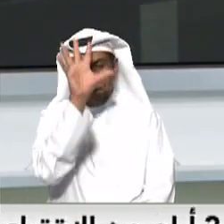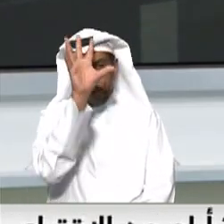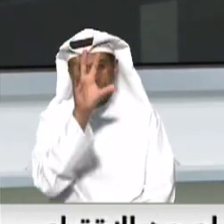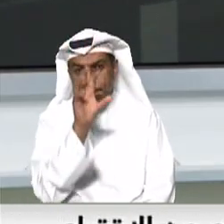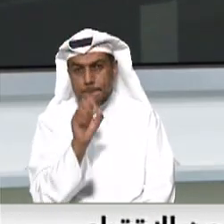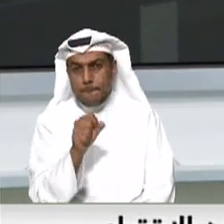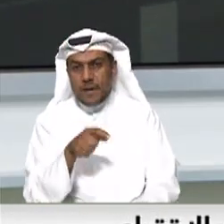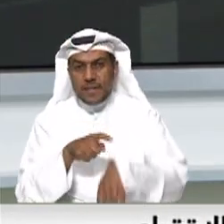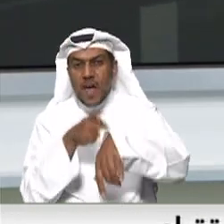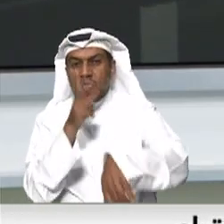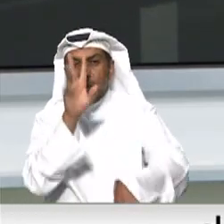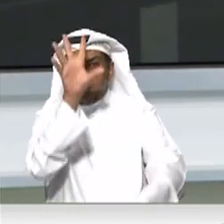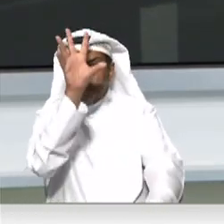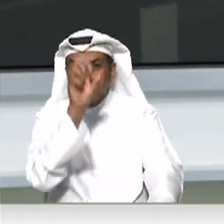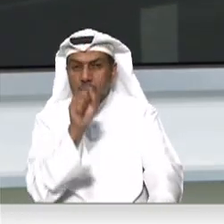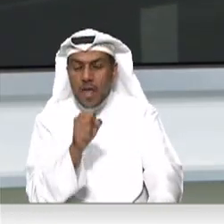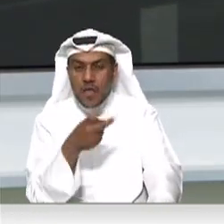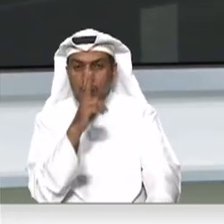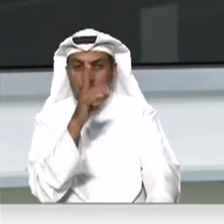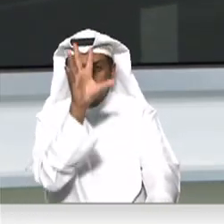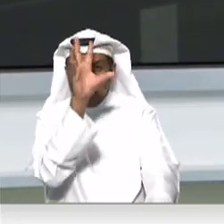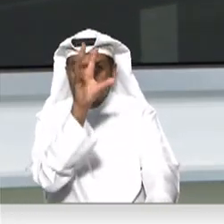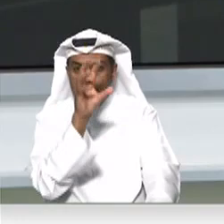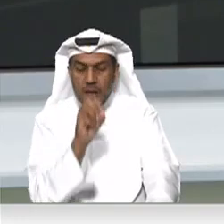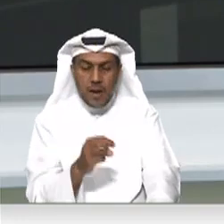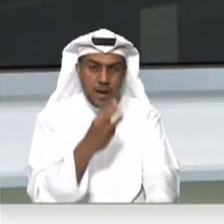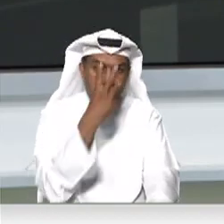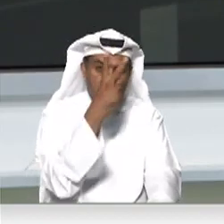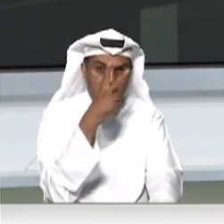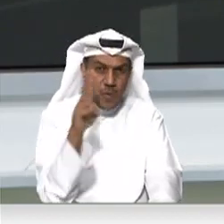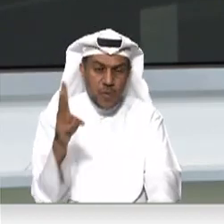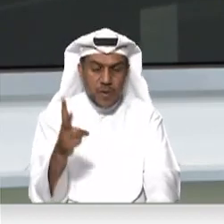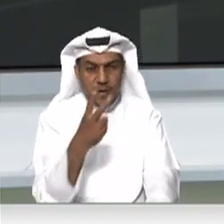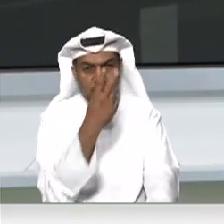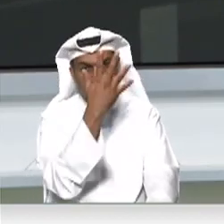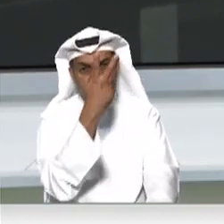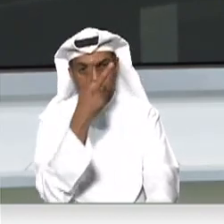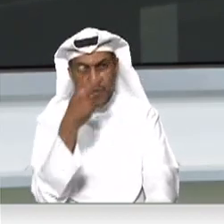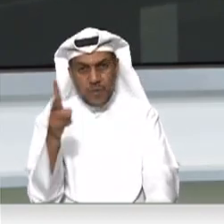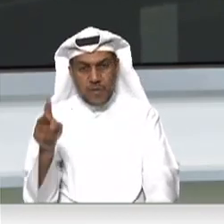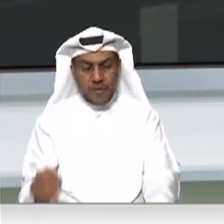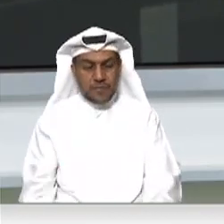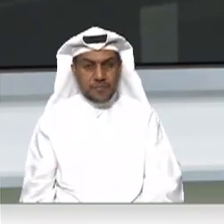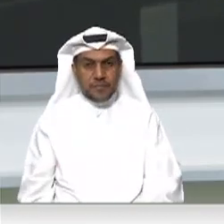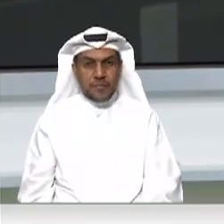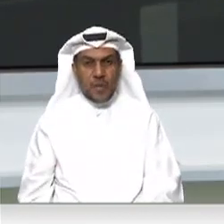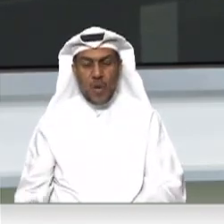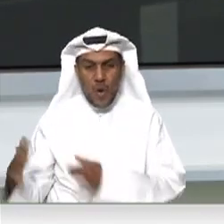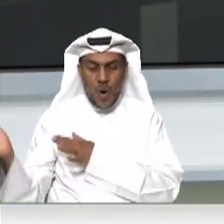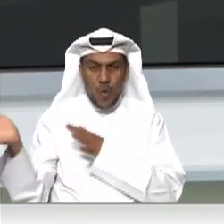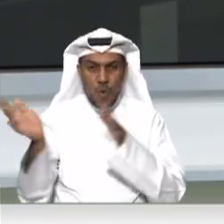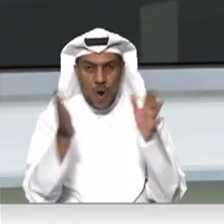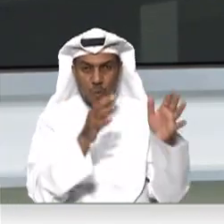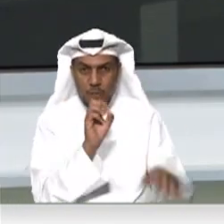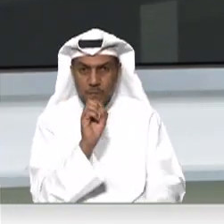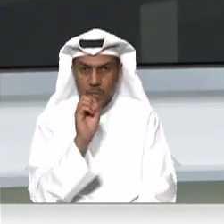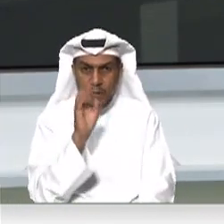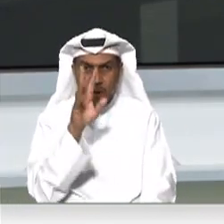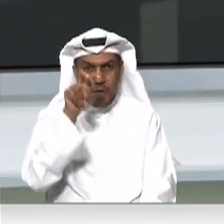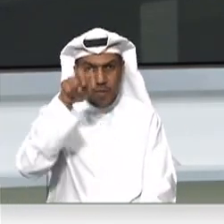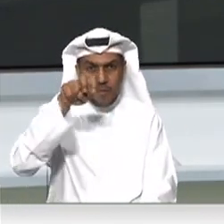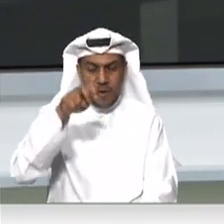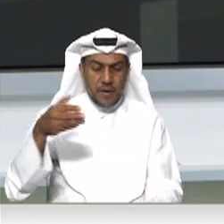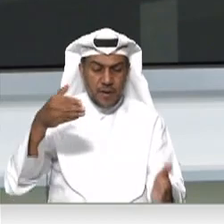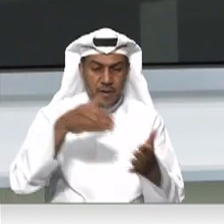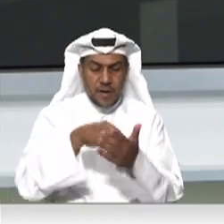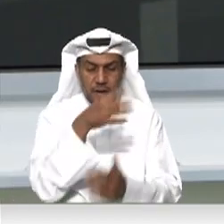12 درجات الحراره تتراوح تقريبا ما بين 23 الى 25 درجه مئويه باكر في نشاط في سرعه الرياح خلال النهار من ثمانيه الى